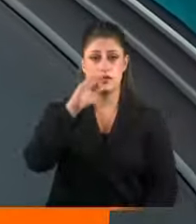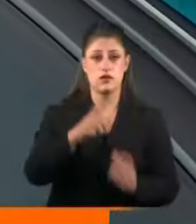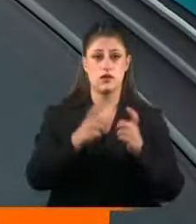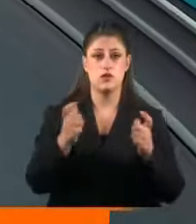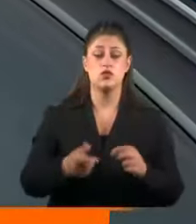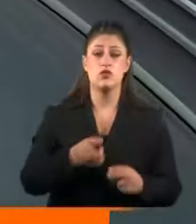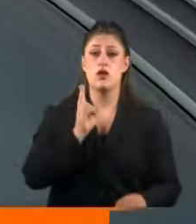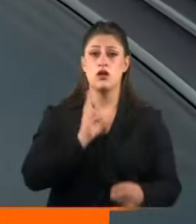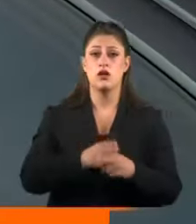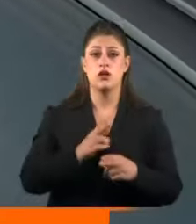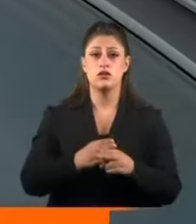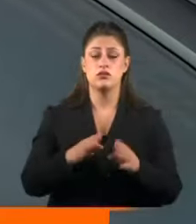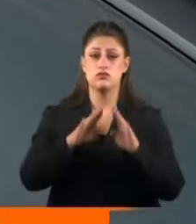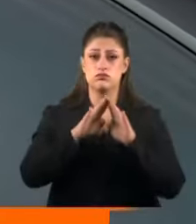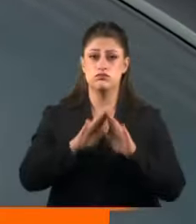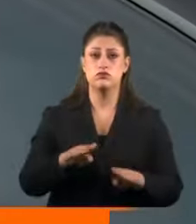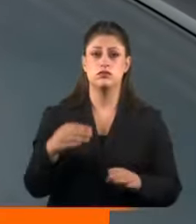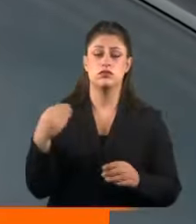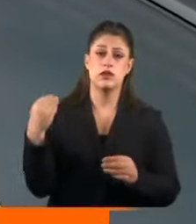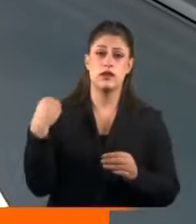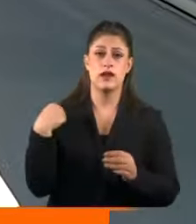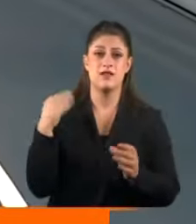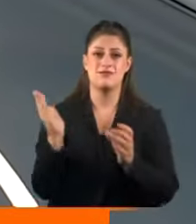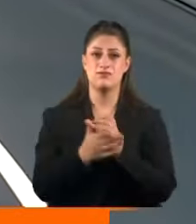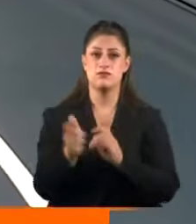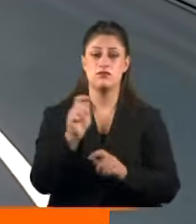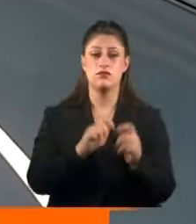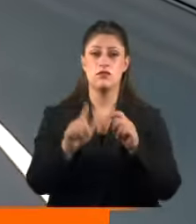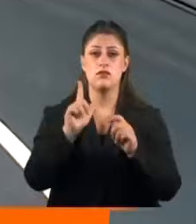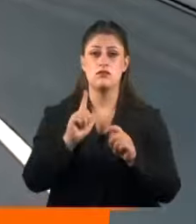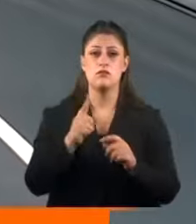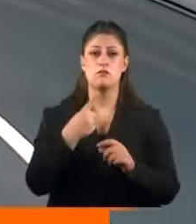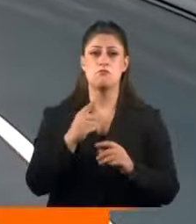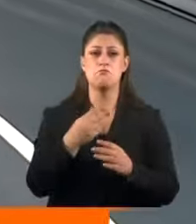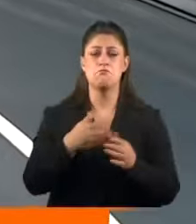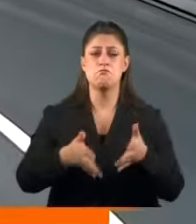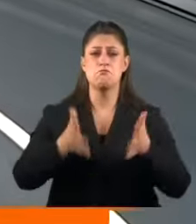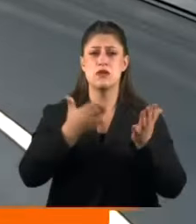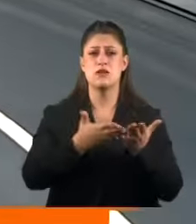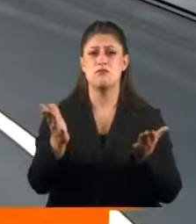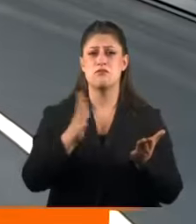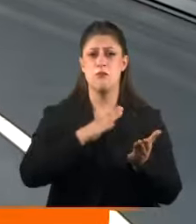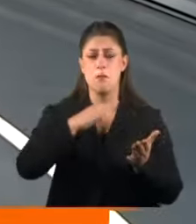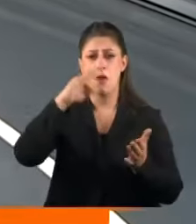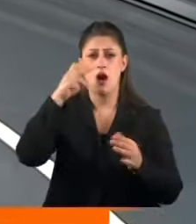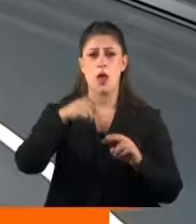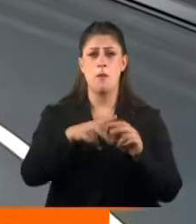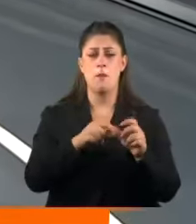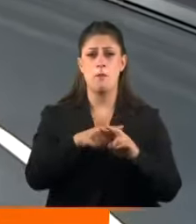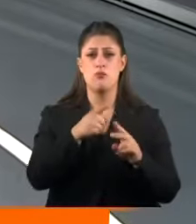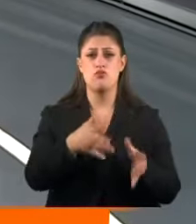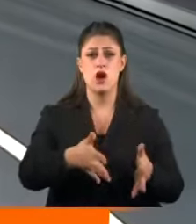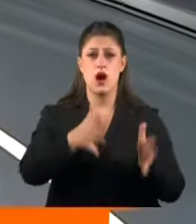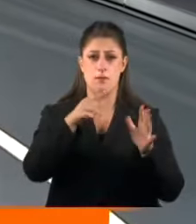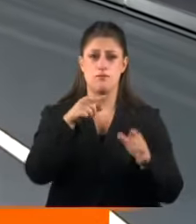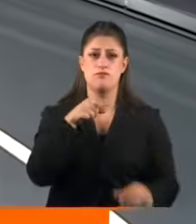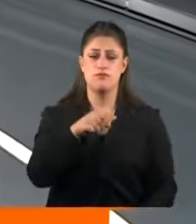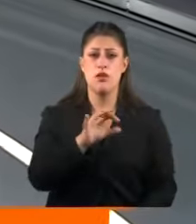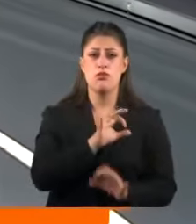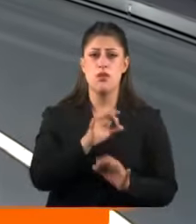İstanbul'da acilen yıkılıp yeniden yapılması gereken binlerce bina var. Bayrampaşa'daki bu apartmanda onlardan biri.